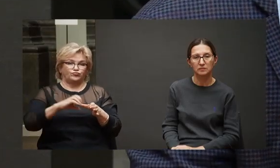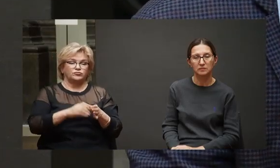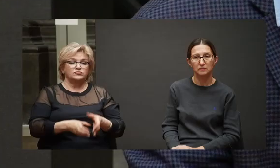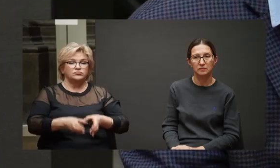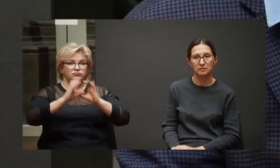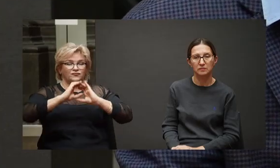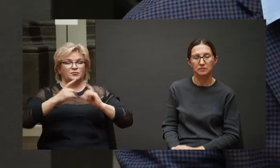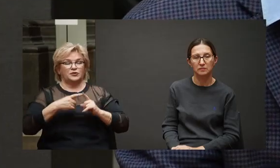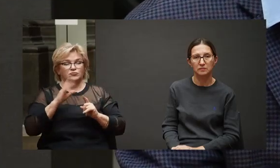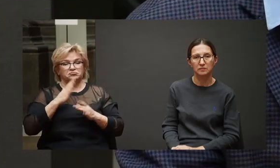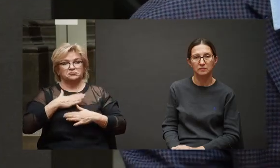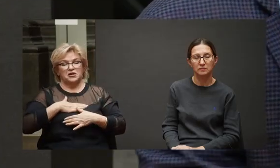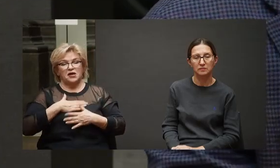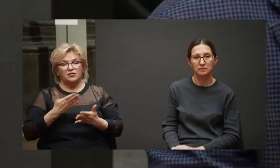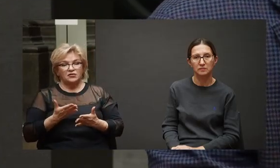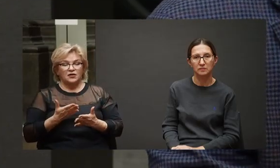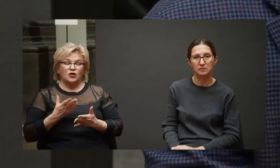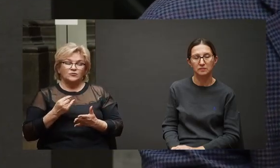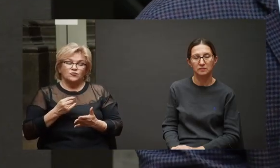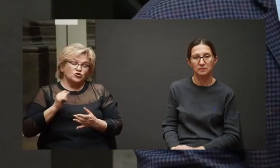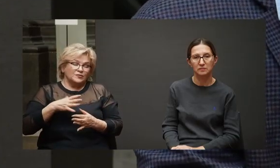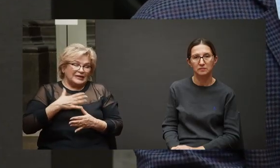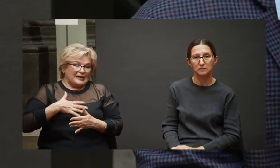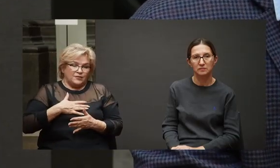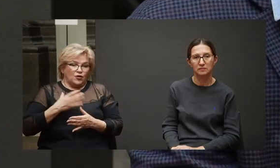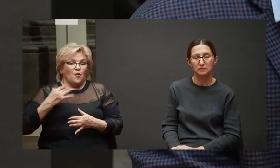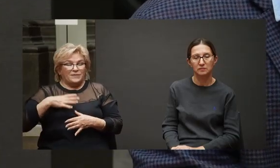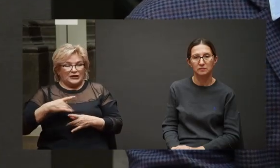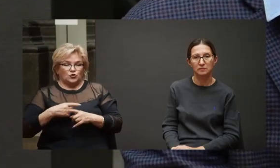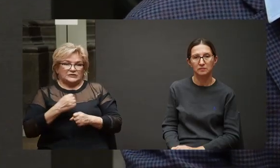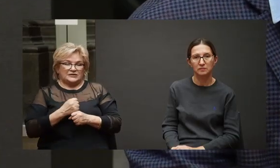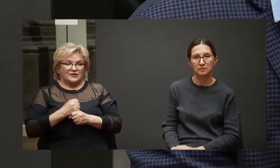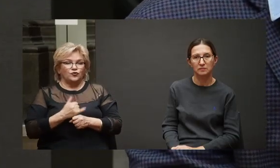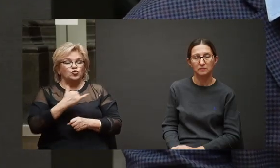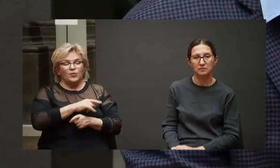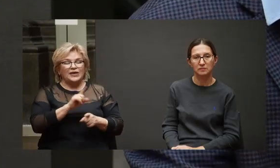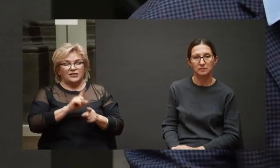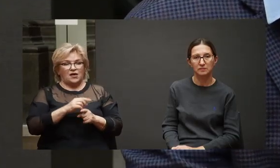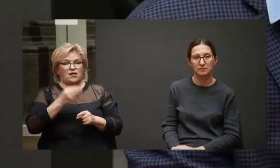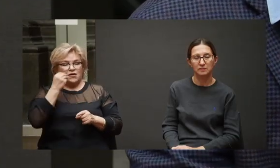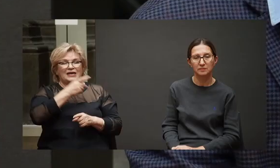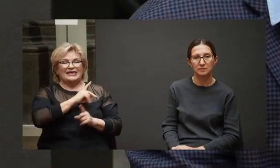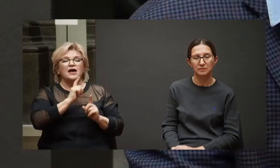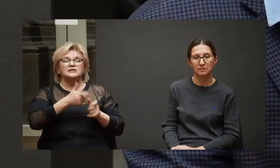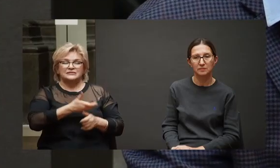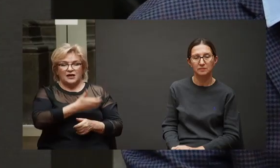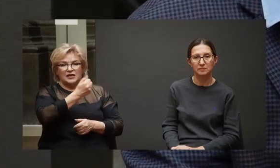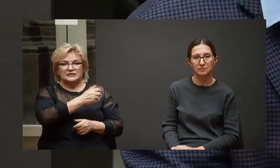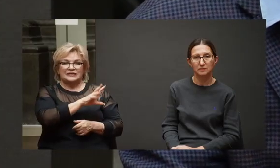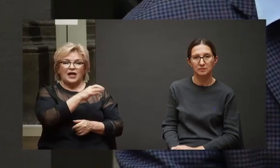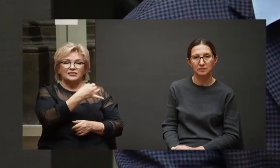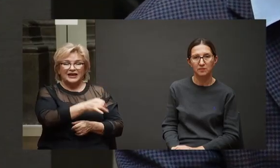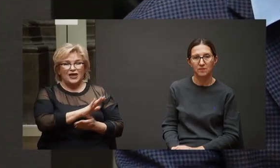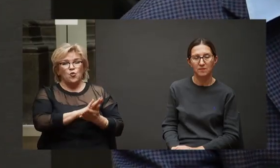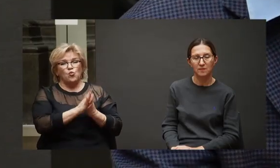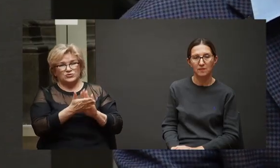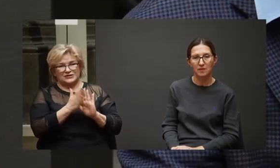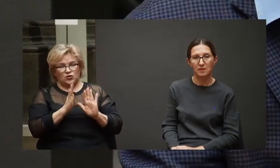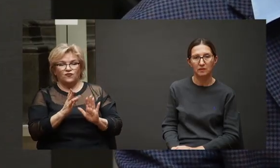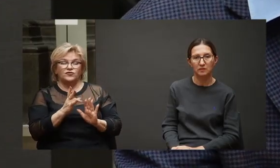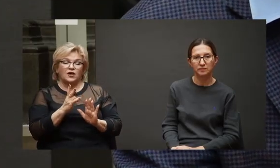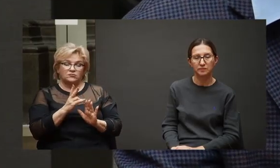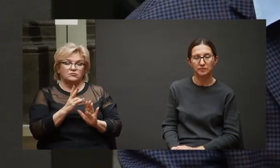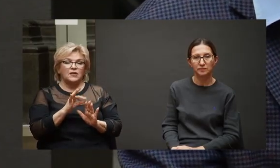может, неприятно, но тебе придется это сделать. Вот для меня такая разница. Я согласен с Андреем, условно говоря, да.